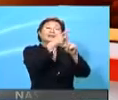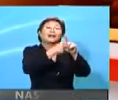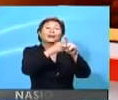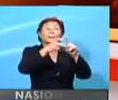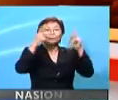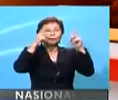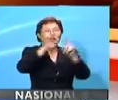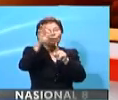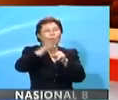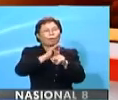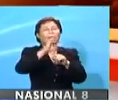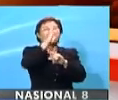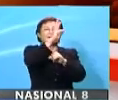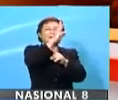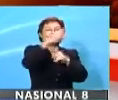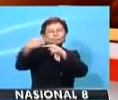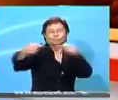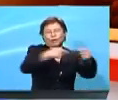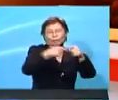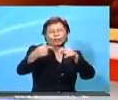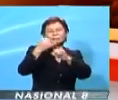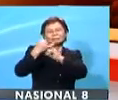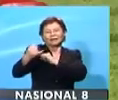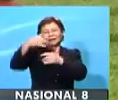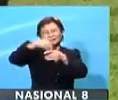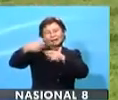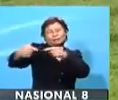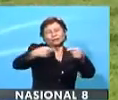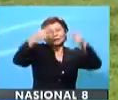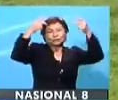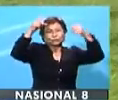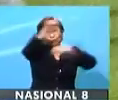6 perlawanan terakhir Liga Super.